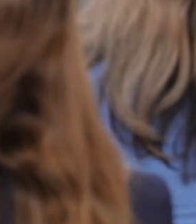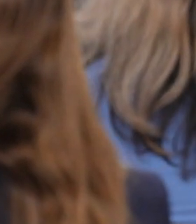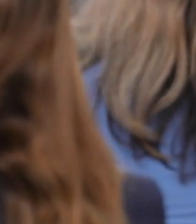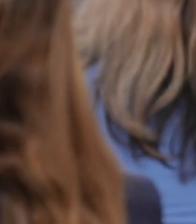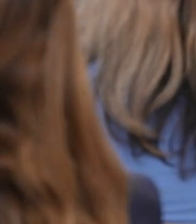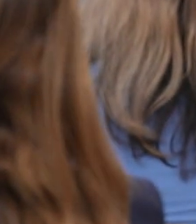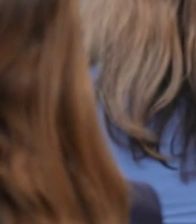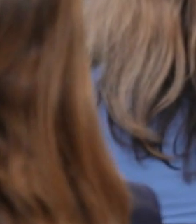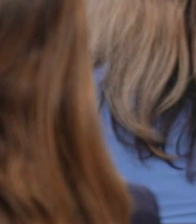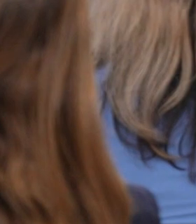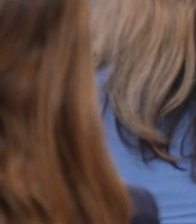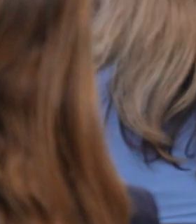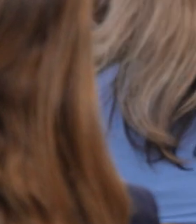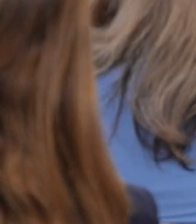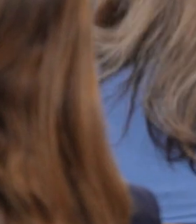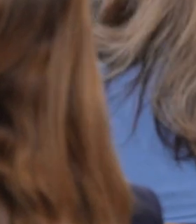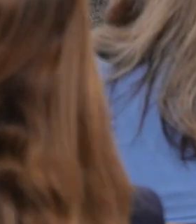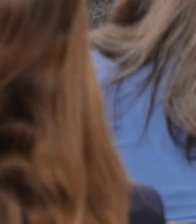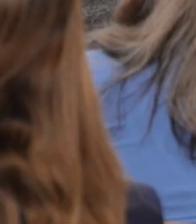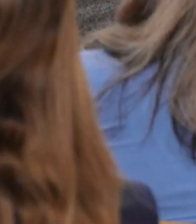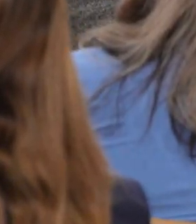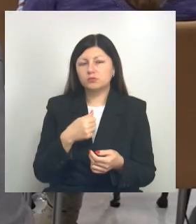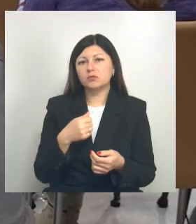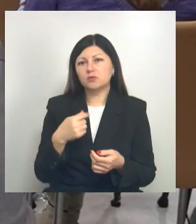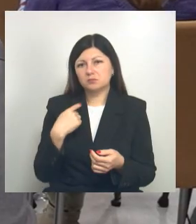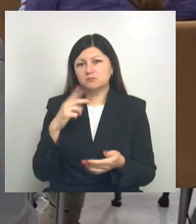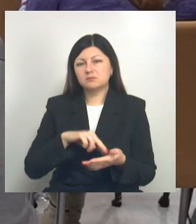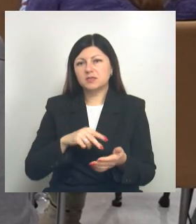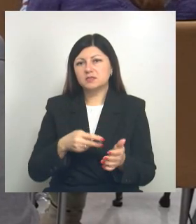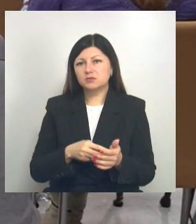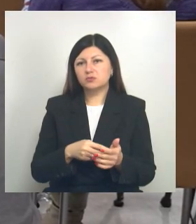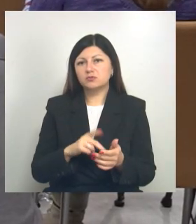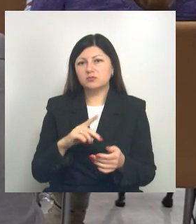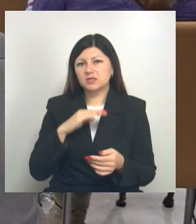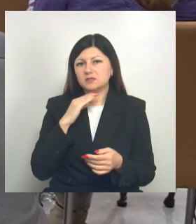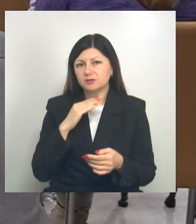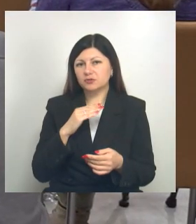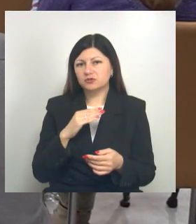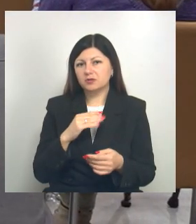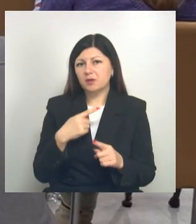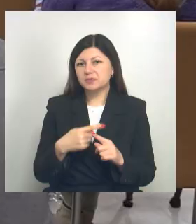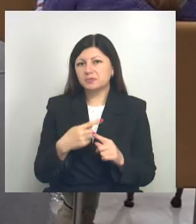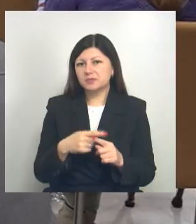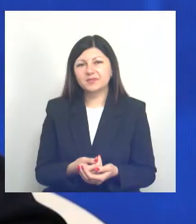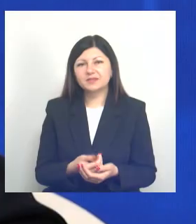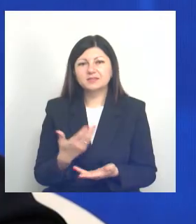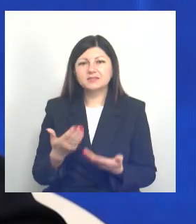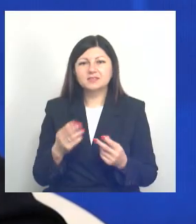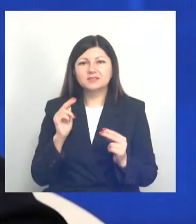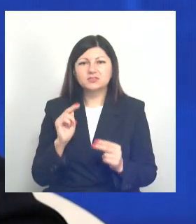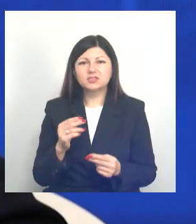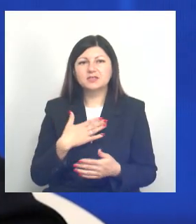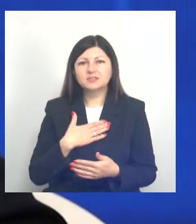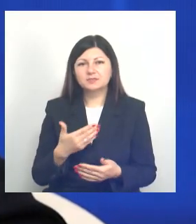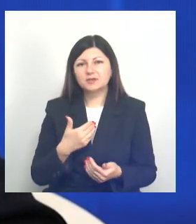точку поставил лимит эфирного времени. Пресс-конференцию Вячеслав Гладков завершил благодарностью всему медиасообществу. От себя я просто